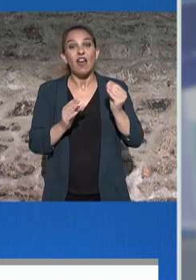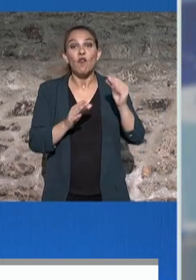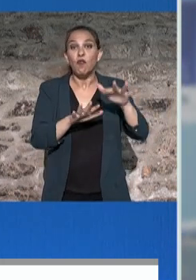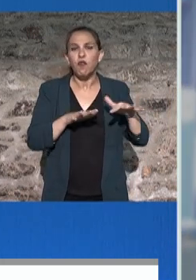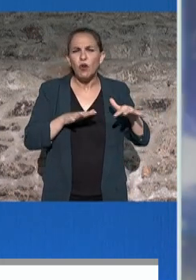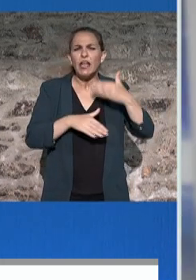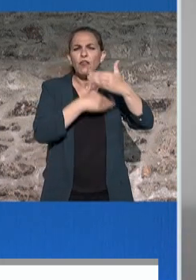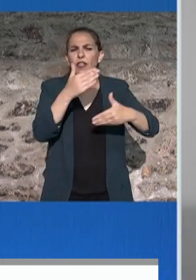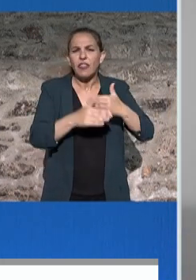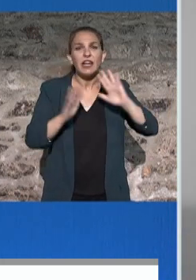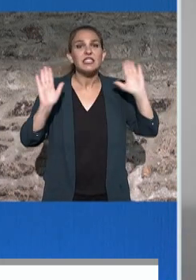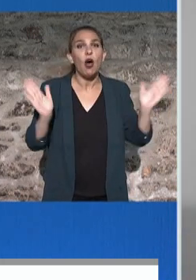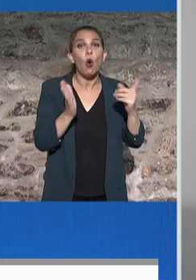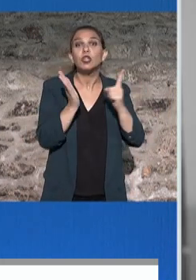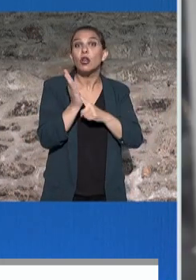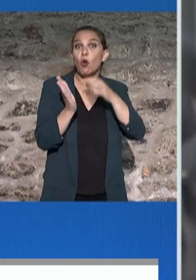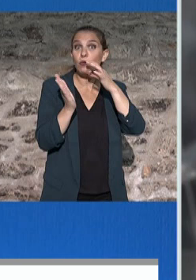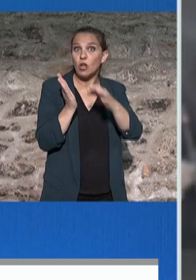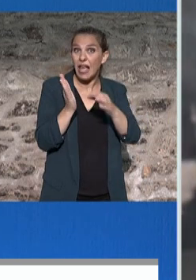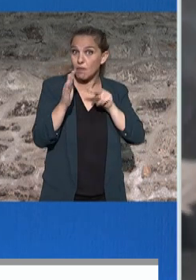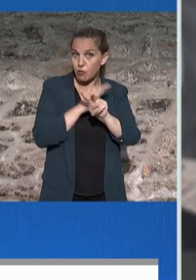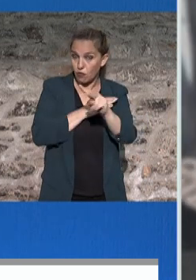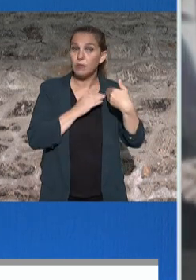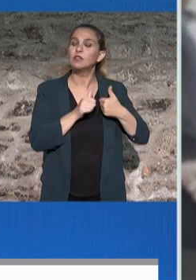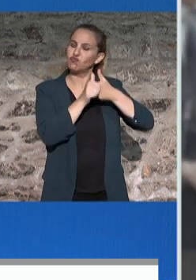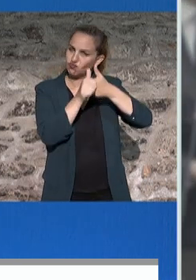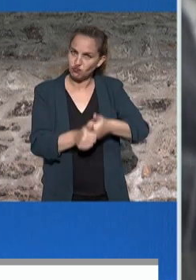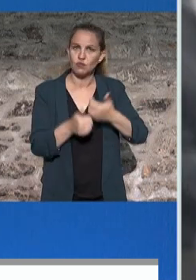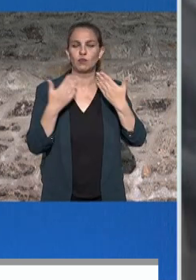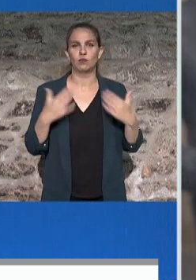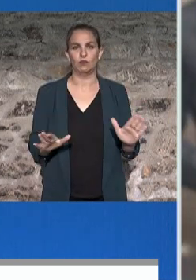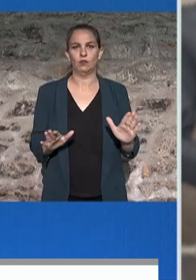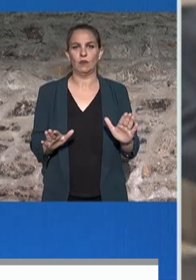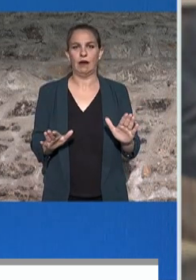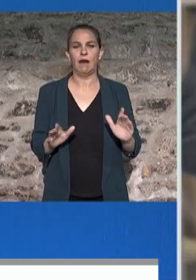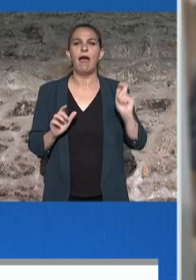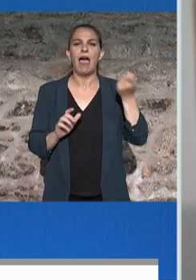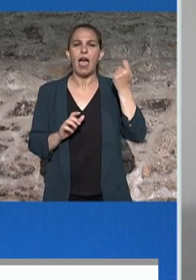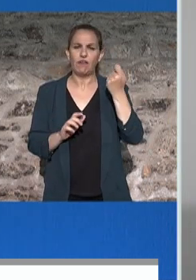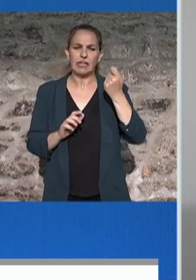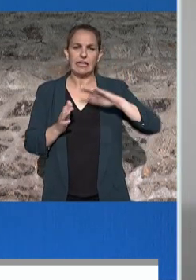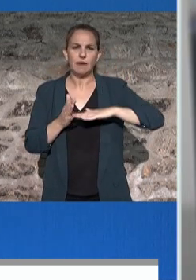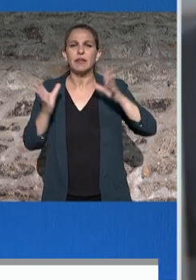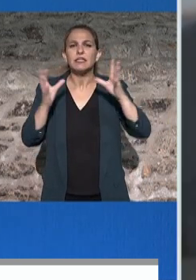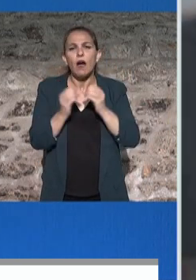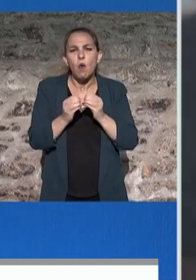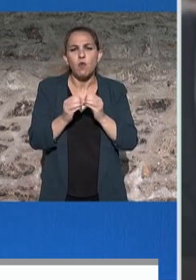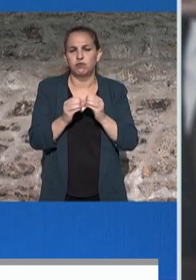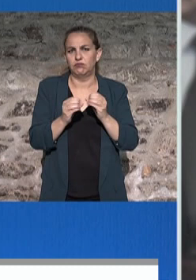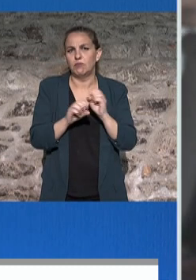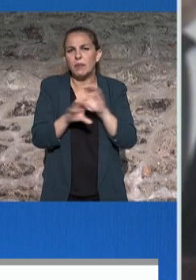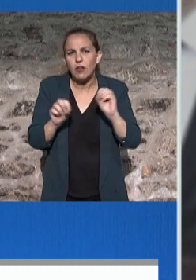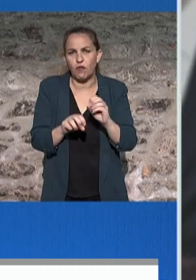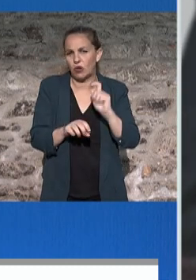μπορεί να οδηγήσει σε μια κυβέρνηση που μαθηματικά θα έπαιρνε ψήφο εμπιστοσύνης. Είδαμε τον Πρωθυπουργό να κατηγορεί τον κύριο Ανδρουλάκη πως δεν